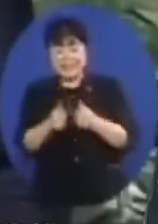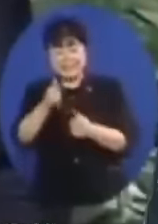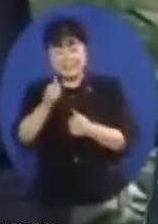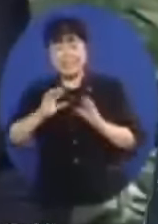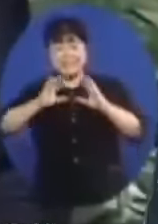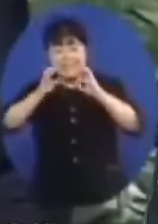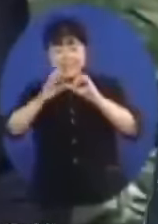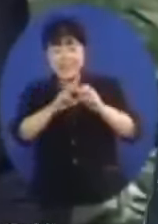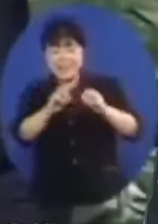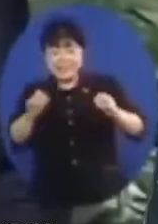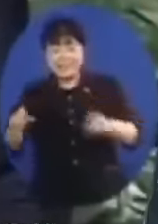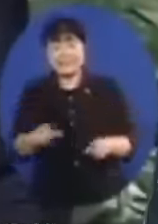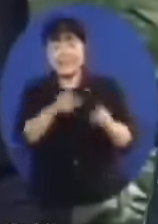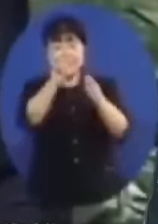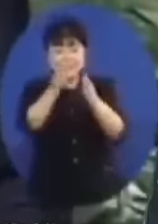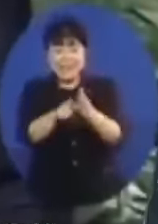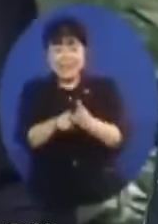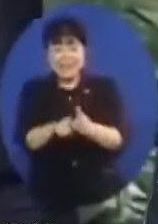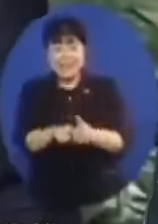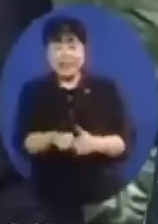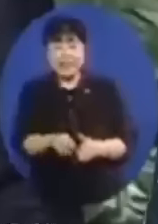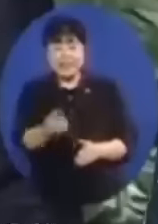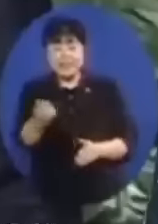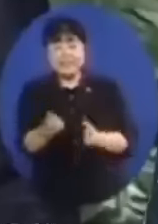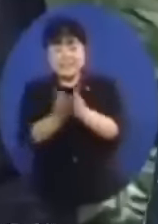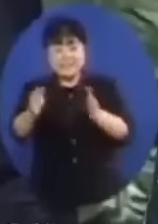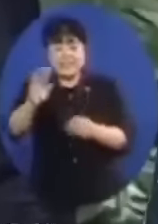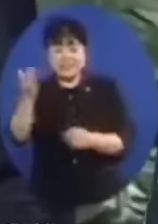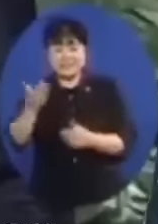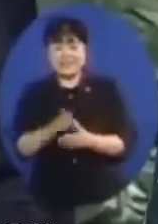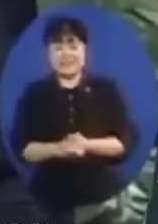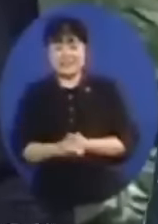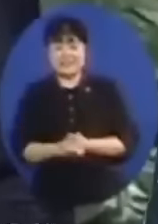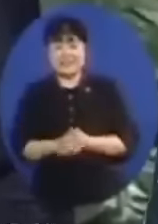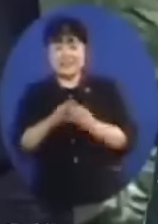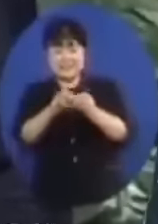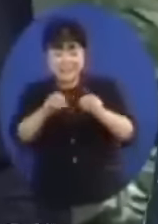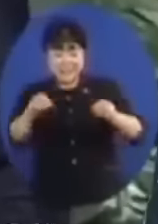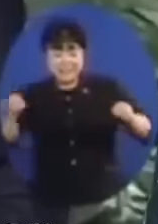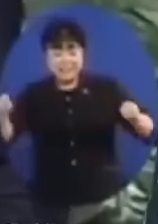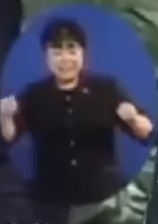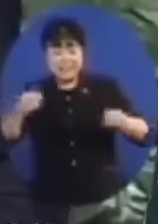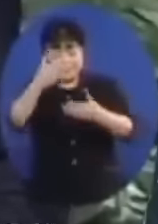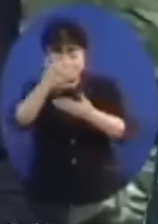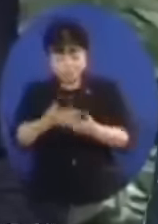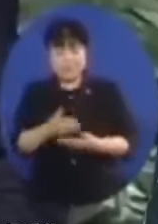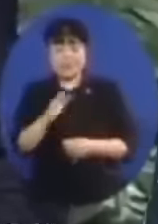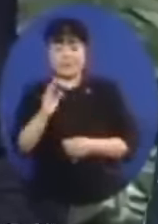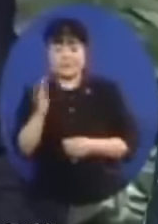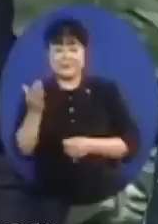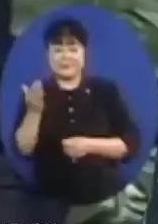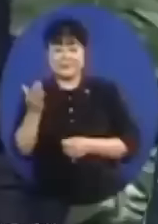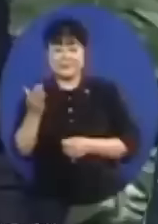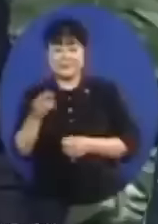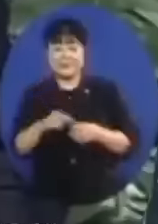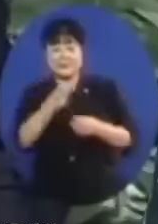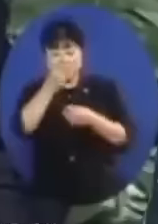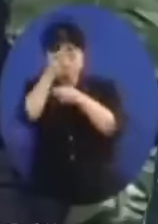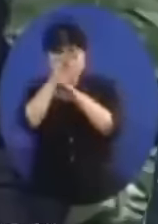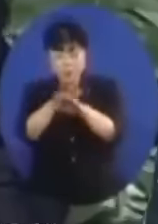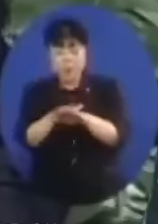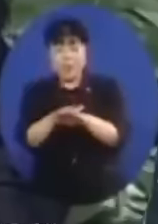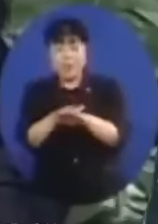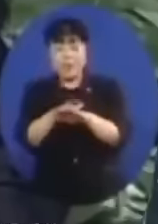하늘나라가 이 땅에 살 때 벌써 시작한 것입니다. 우리 이 땅에서 주신 것입니다. 여의도